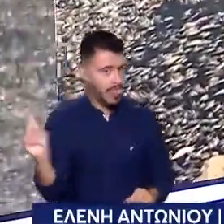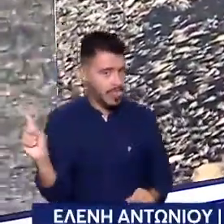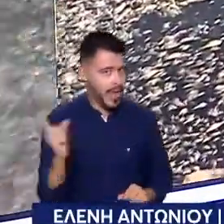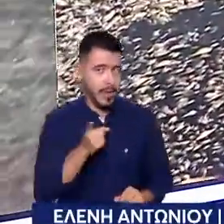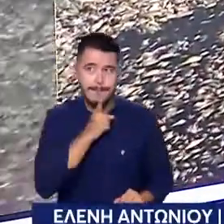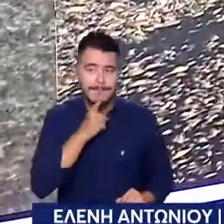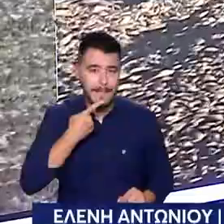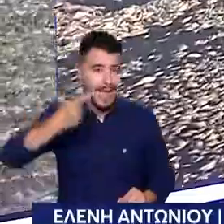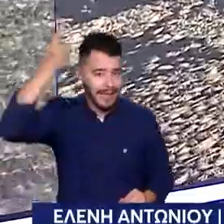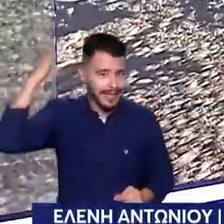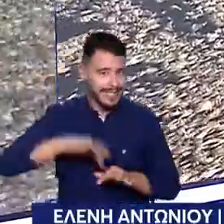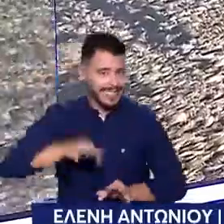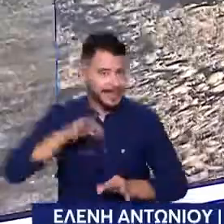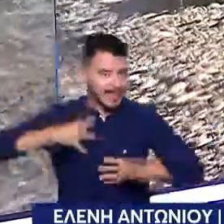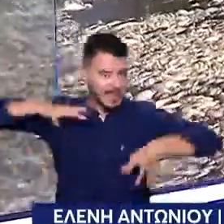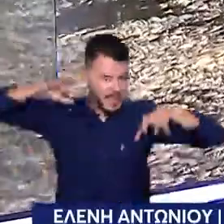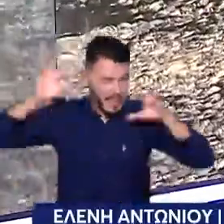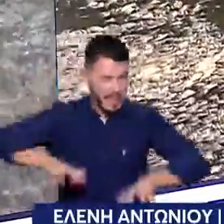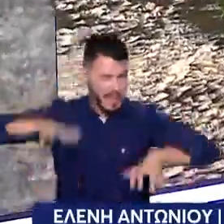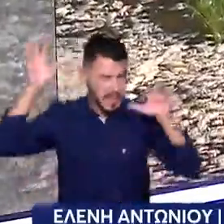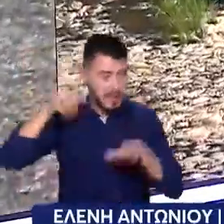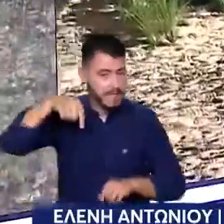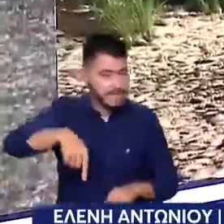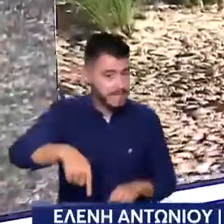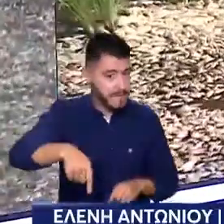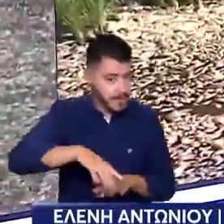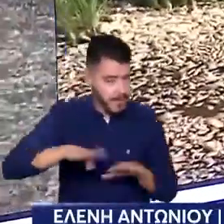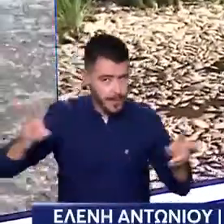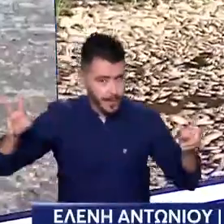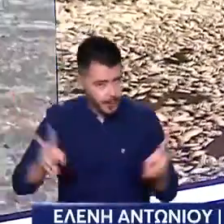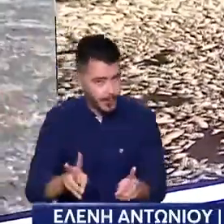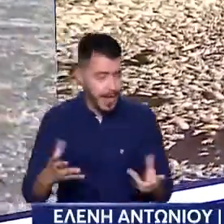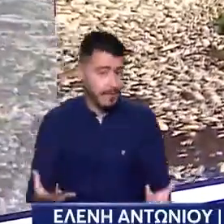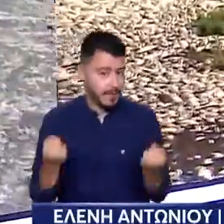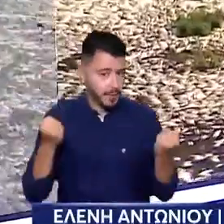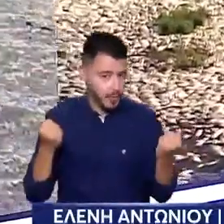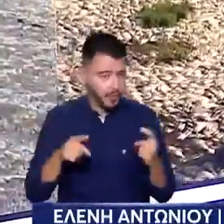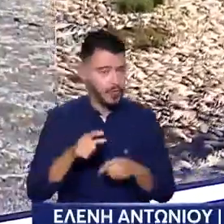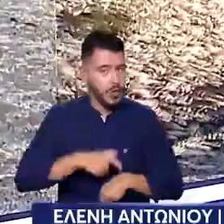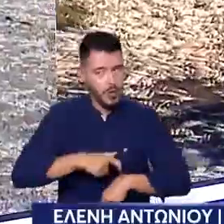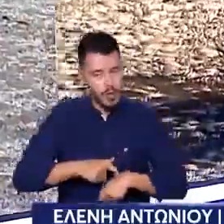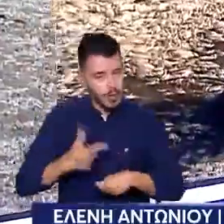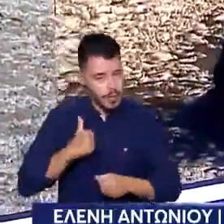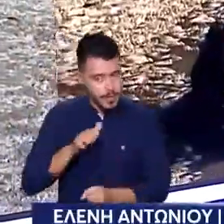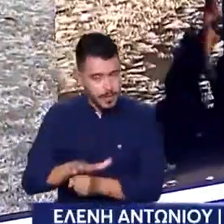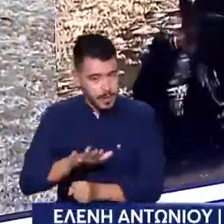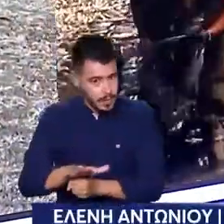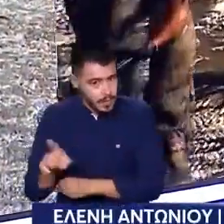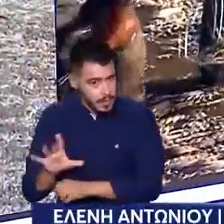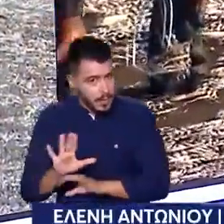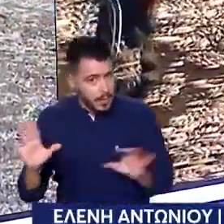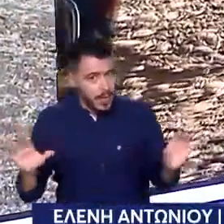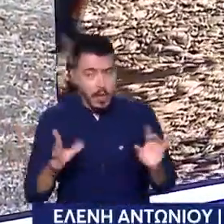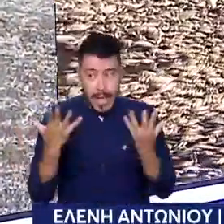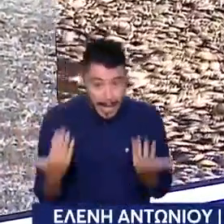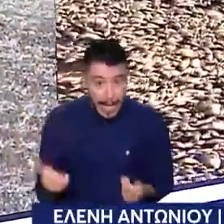περιοχή αυτή, την περιοχή του Βόλου. Άρα τουλάχιστον δεν θα έχουμε τα χειρότερα. Έχουν χρόνο να κάνουν ό,τι πρέπει, αν υπάρχει κάποιο